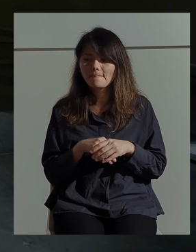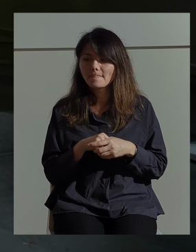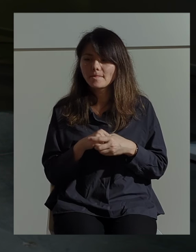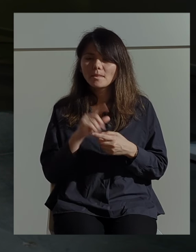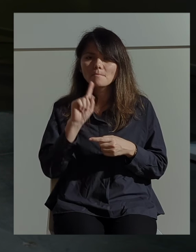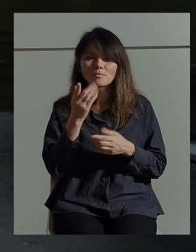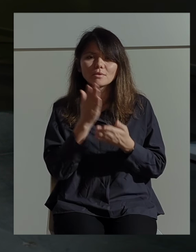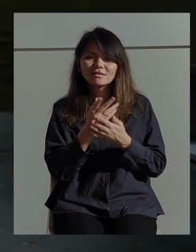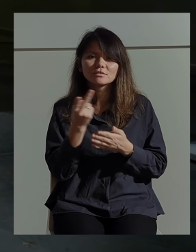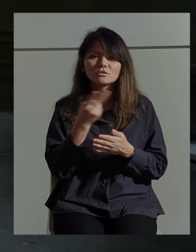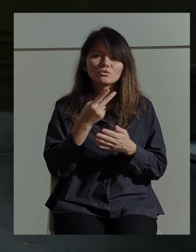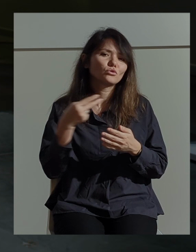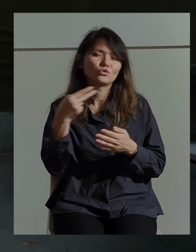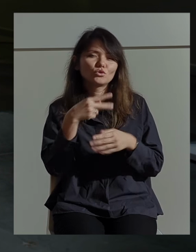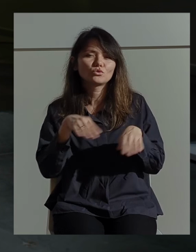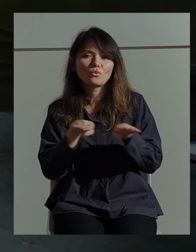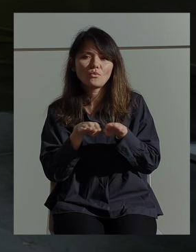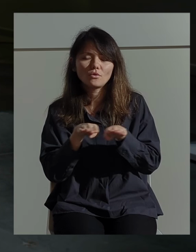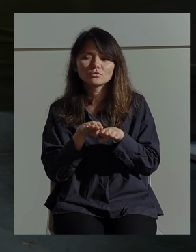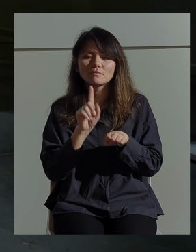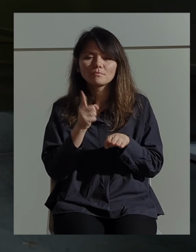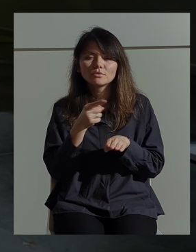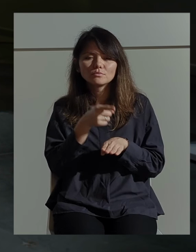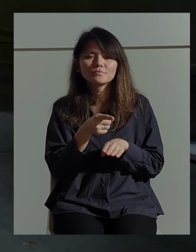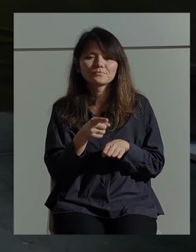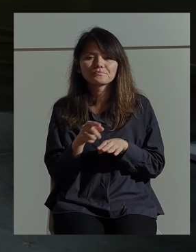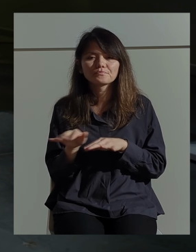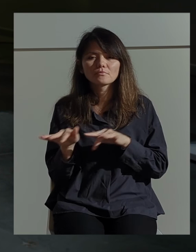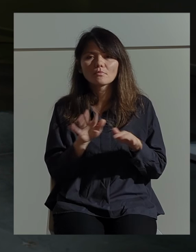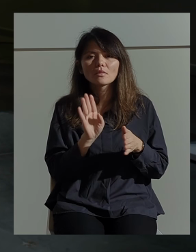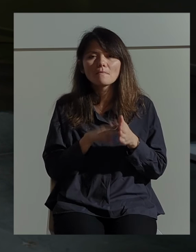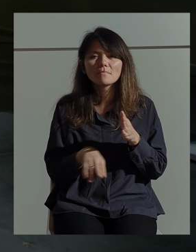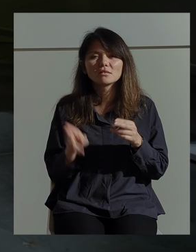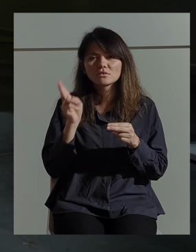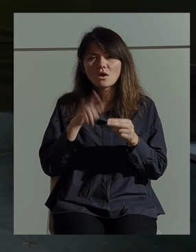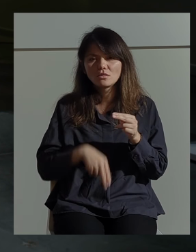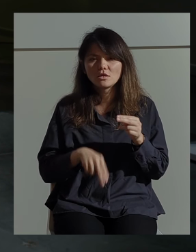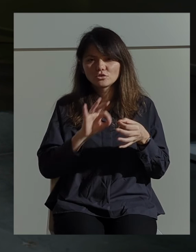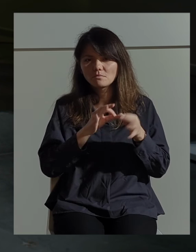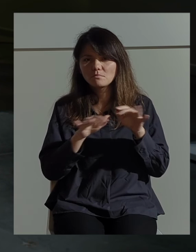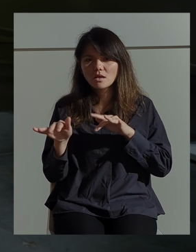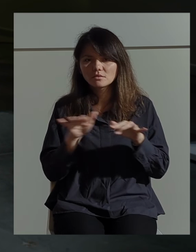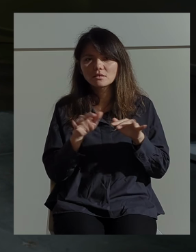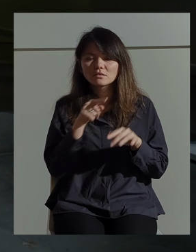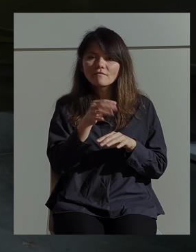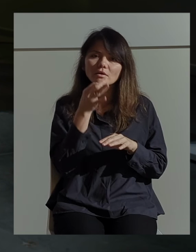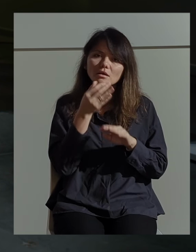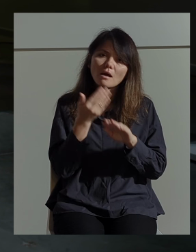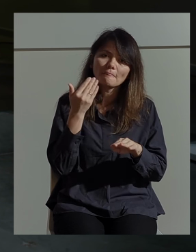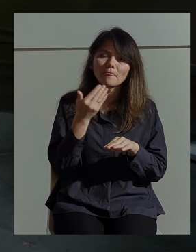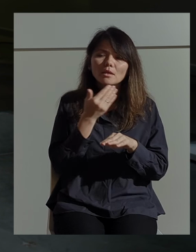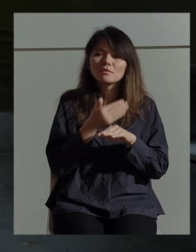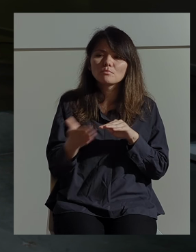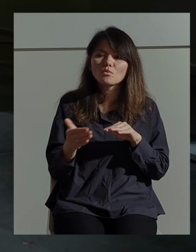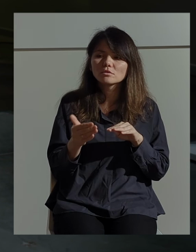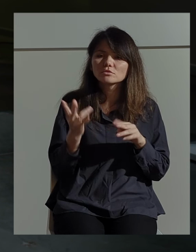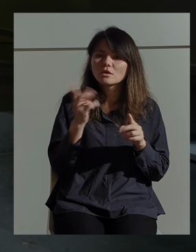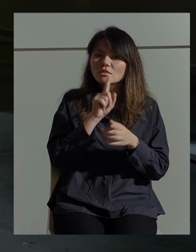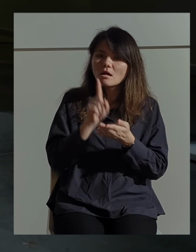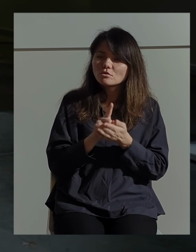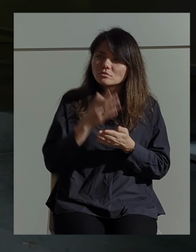схожи а именно потому что творится какой-то бесконечный процесс и вы рано или поздно должны встать на его сторону полюбить большого